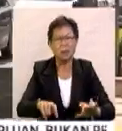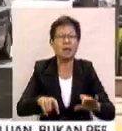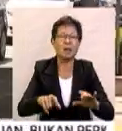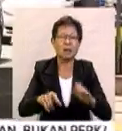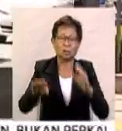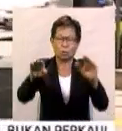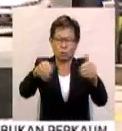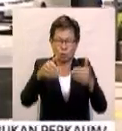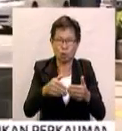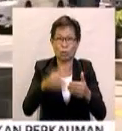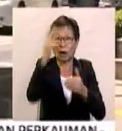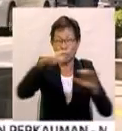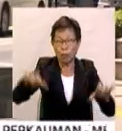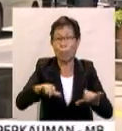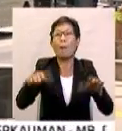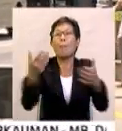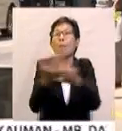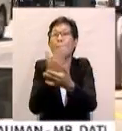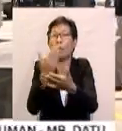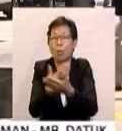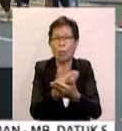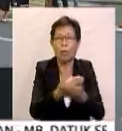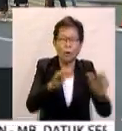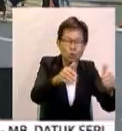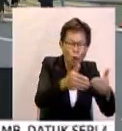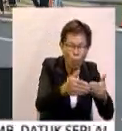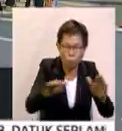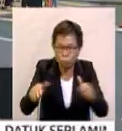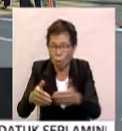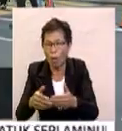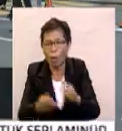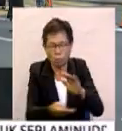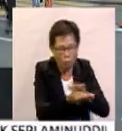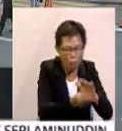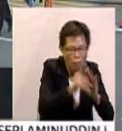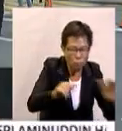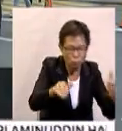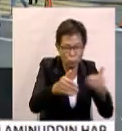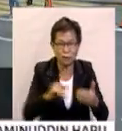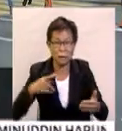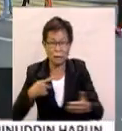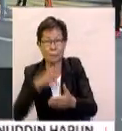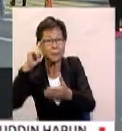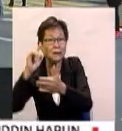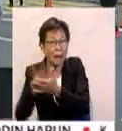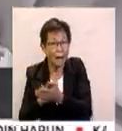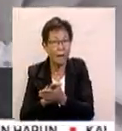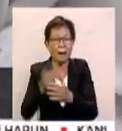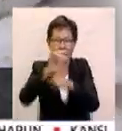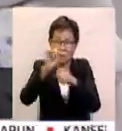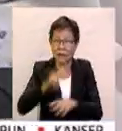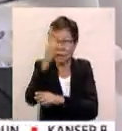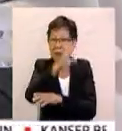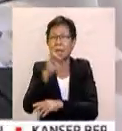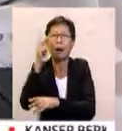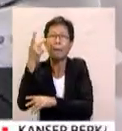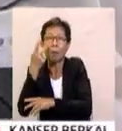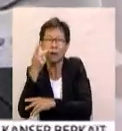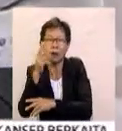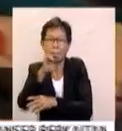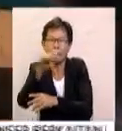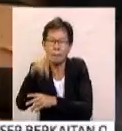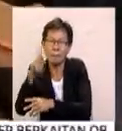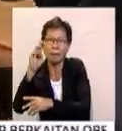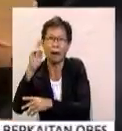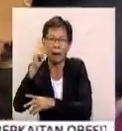baru. Melalui penutupan lubang-lubang tikus ini, kita percaya bahawa penjawat awam, ahli politik akan lebih berhati-hati dan